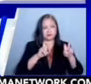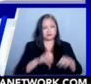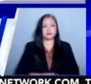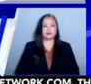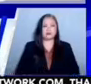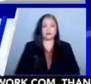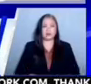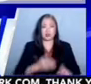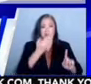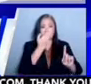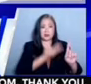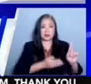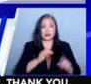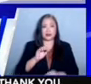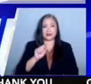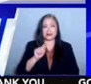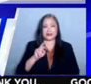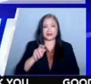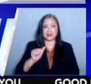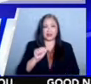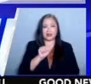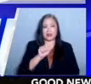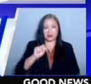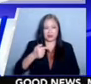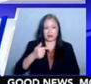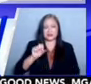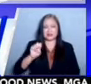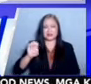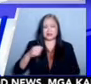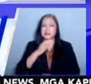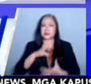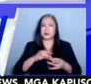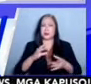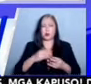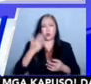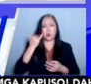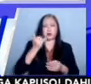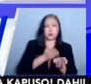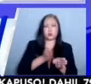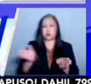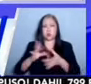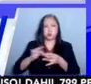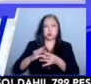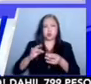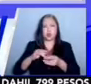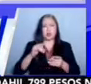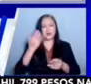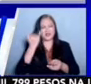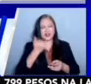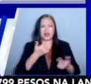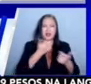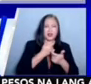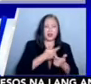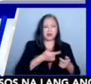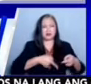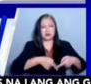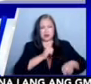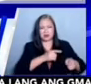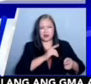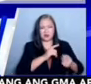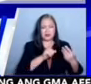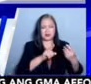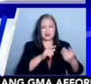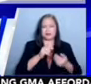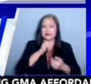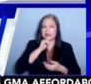angs tila nalihis na ang imbestigasyon ng senado sa Pogo at naging sarsuela anya Hindi raw maganda sa imahe ng senado ang